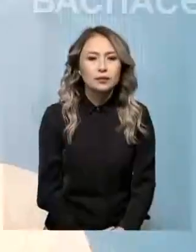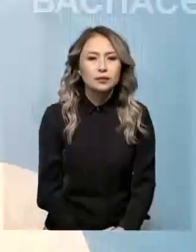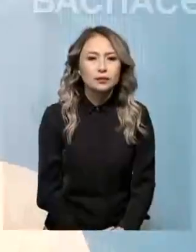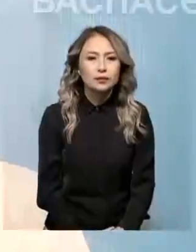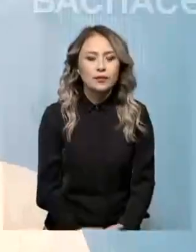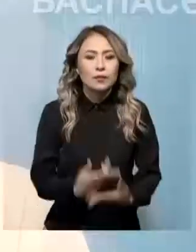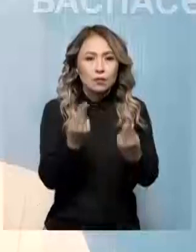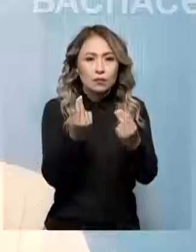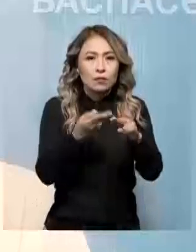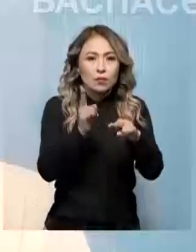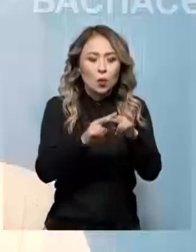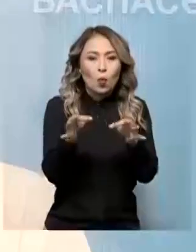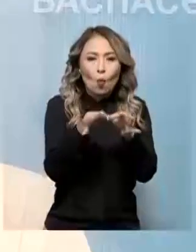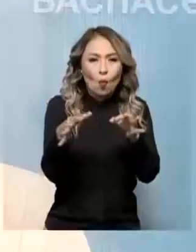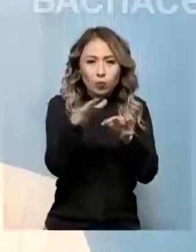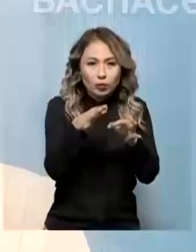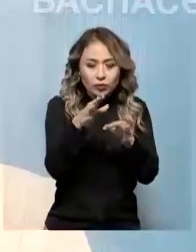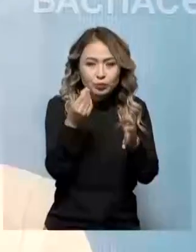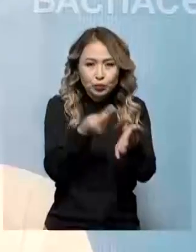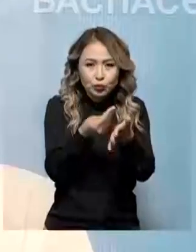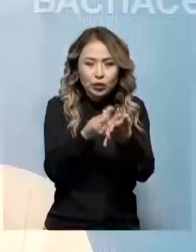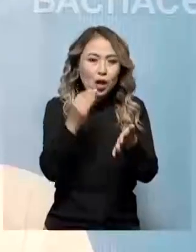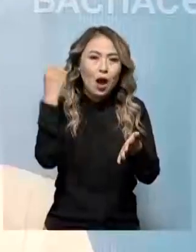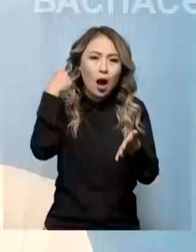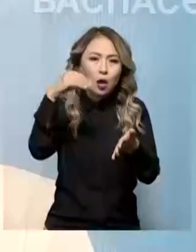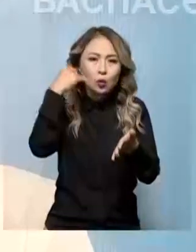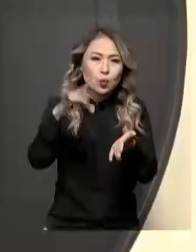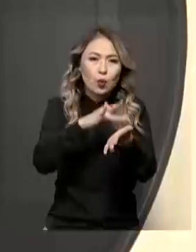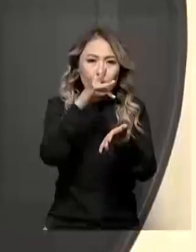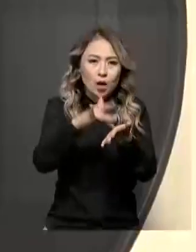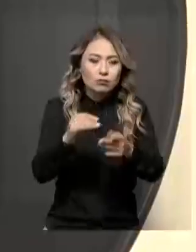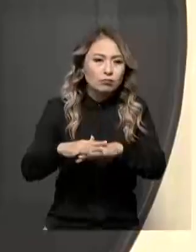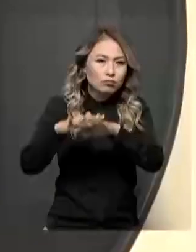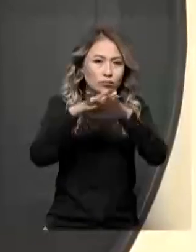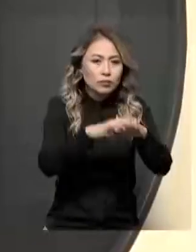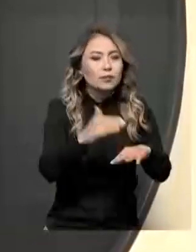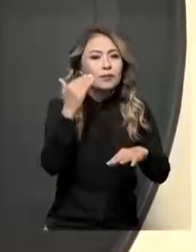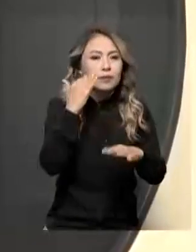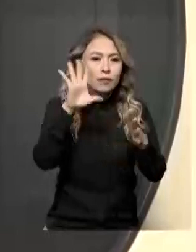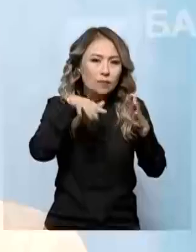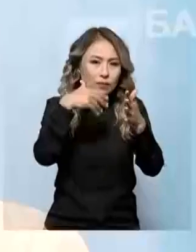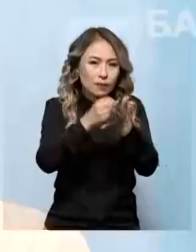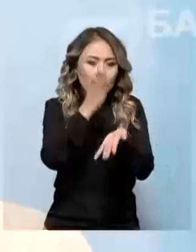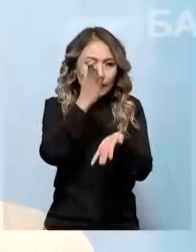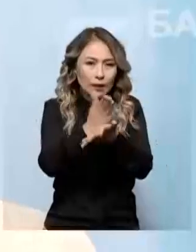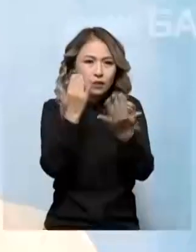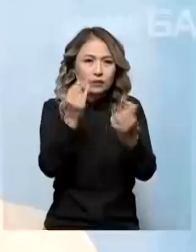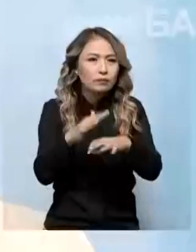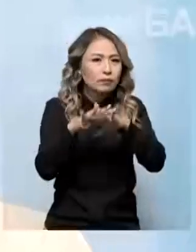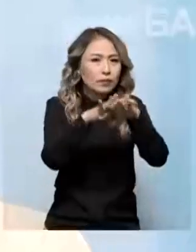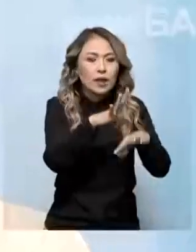Бұл қаражат негізінен облыстық бюджет және Ақтөбе қаласының бюджетінен бөлінді. Шаралар әлі де жалғасуда. Бүгінгі күнге